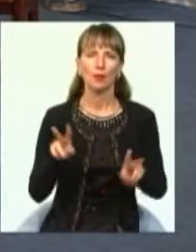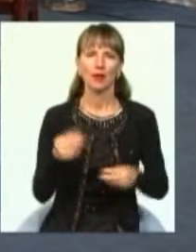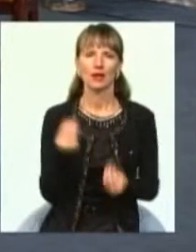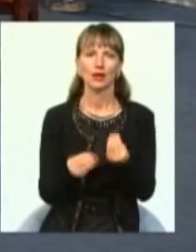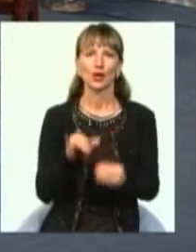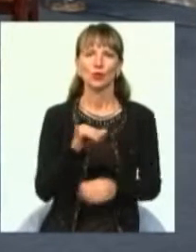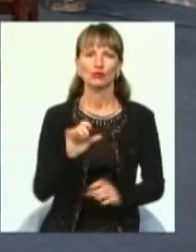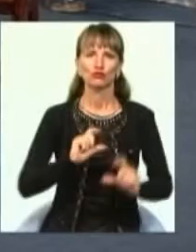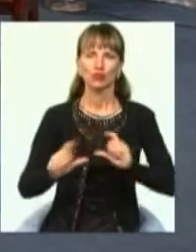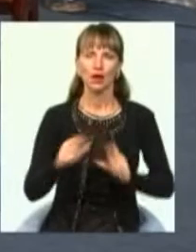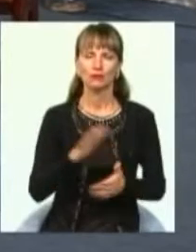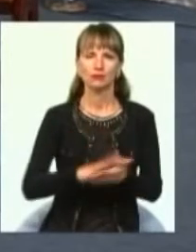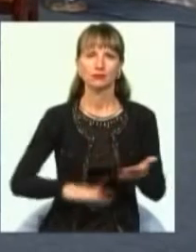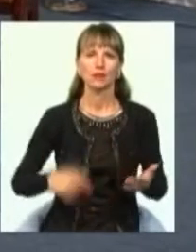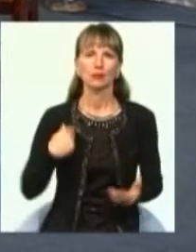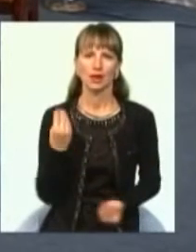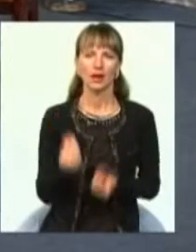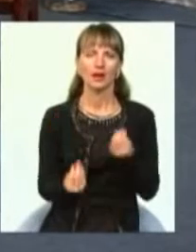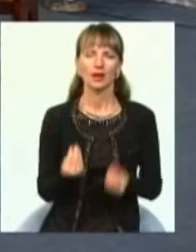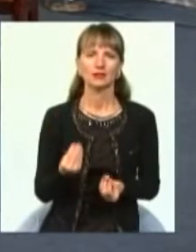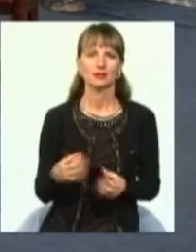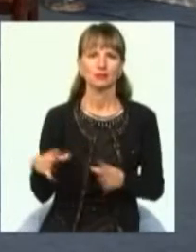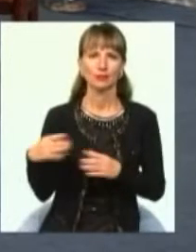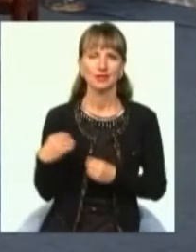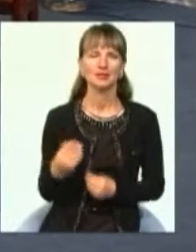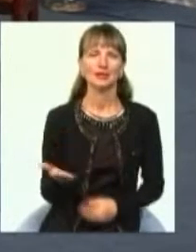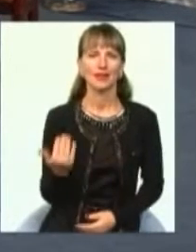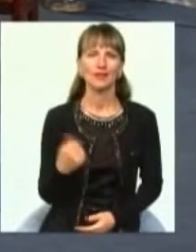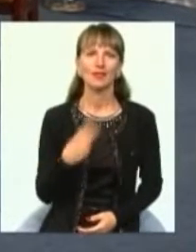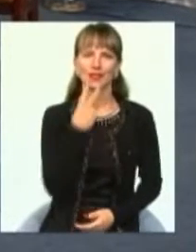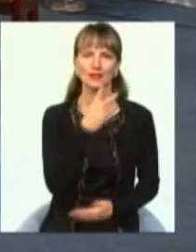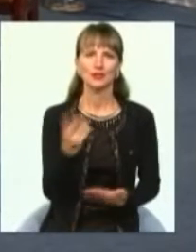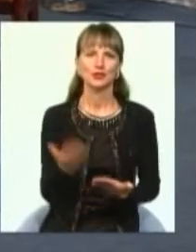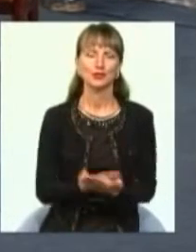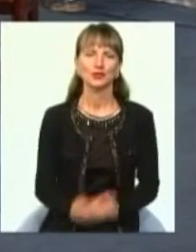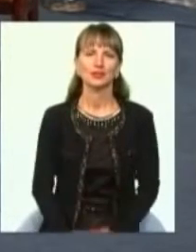у нашому сюжеті, а ми давай з Олексієм грати партію. Давай? А ви дивіться сюжет.